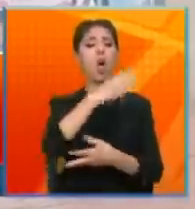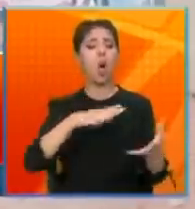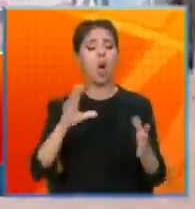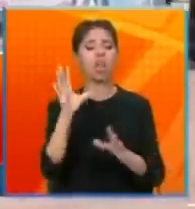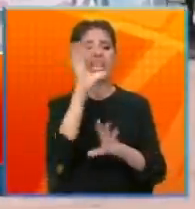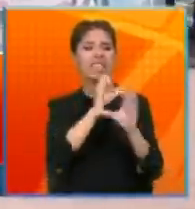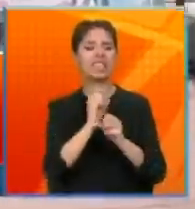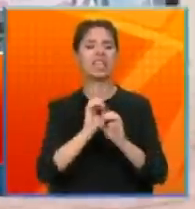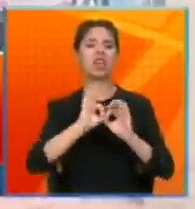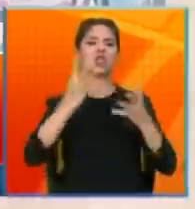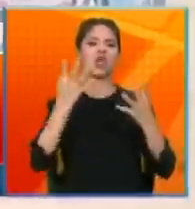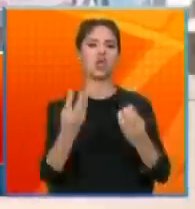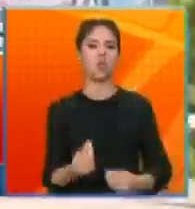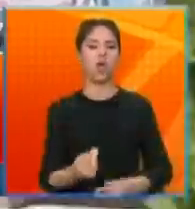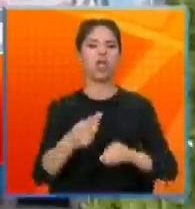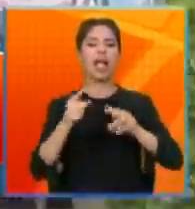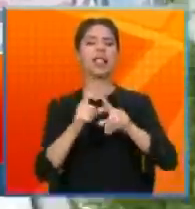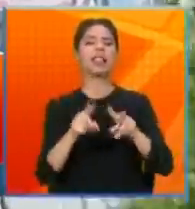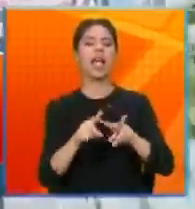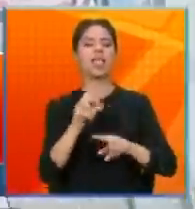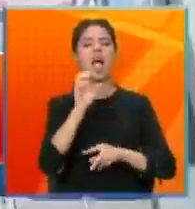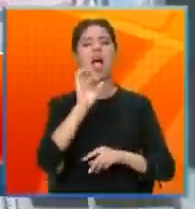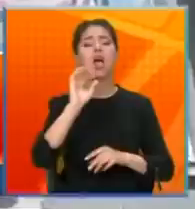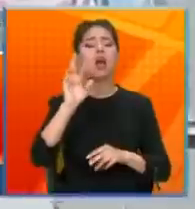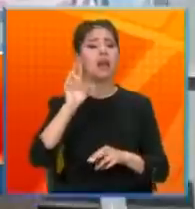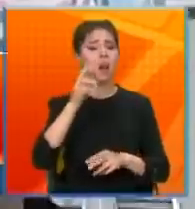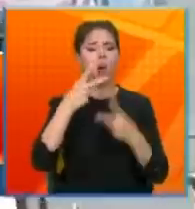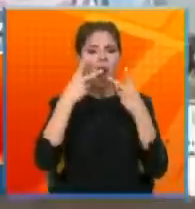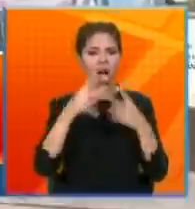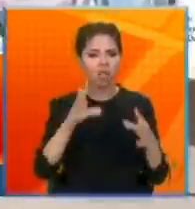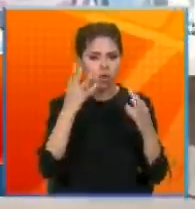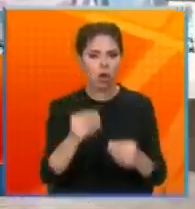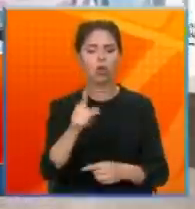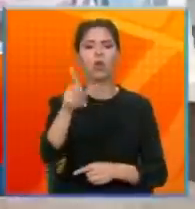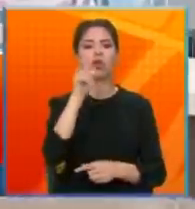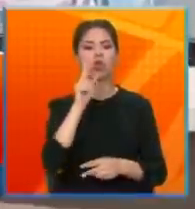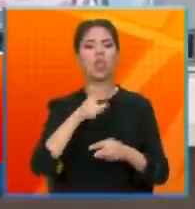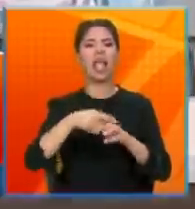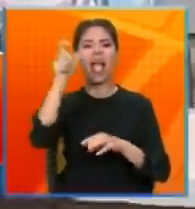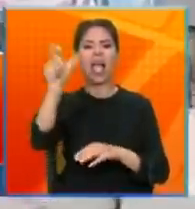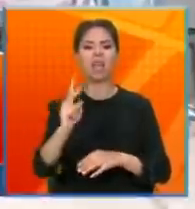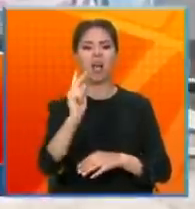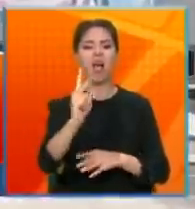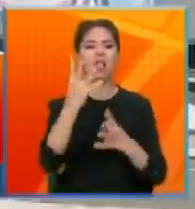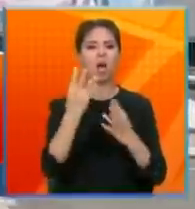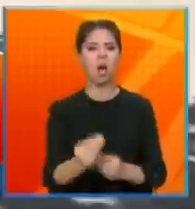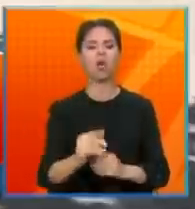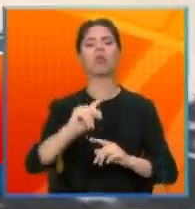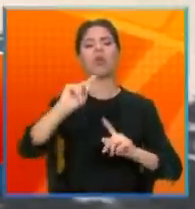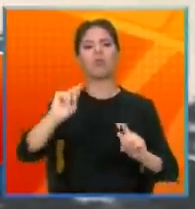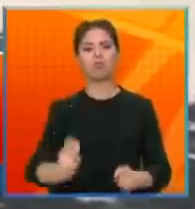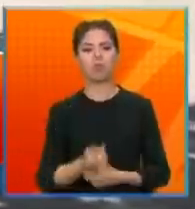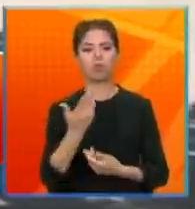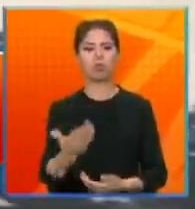perdesi aralanmış durumda. DNA sonuçları açıklandı ve DNA sonuçlarında Ecrin'e ait olduğu kesinleşmiş oldu.